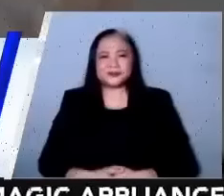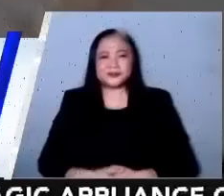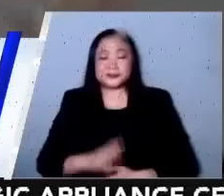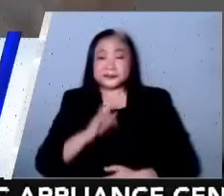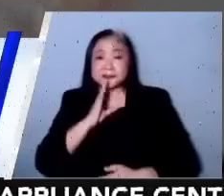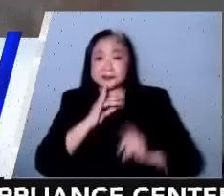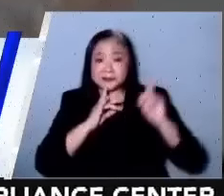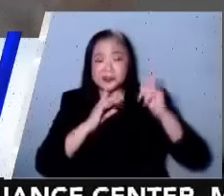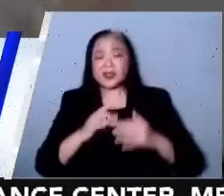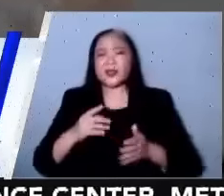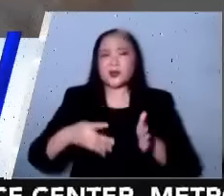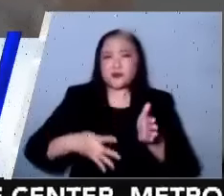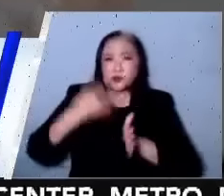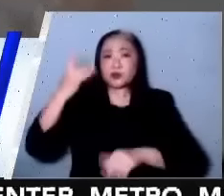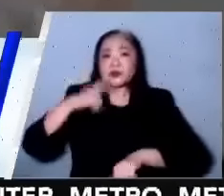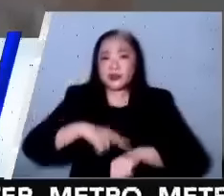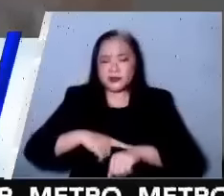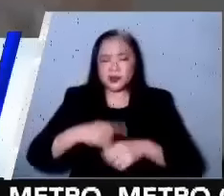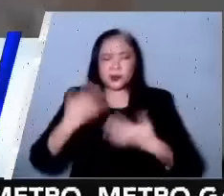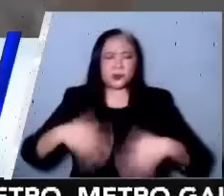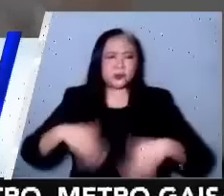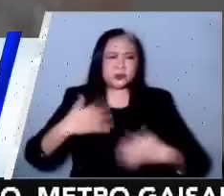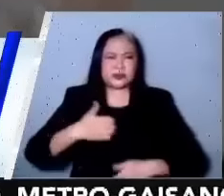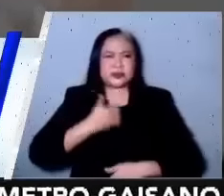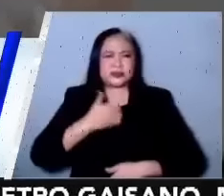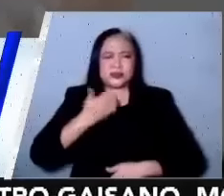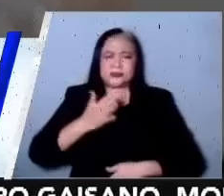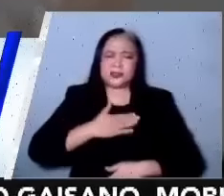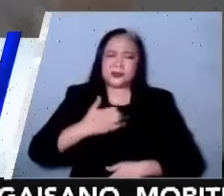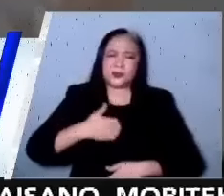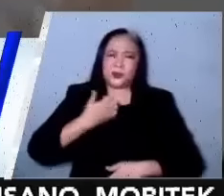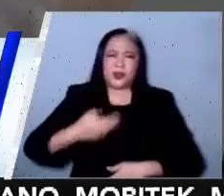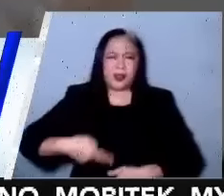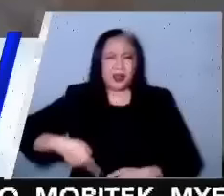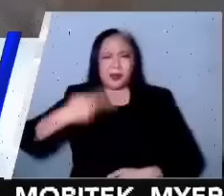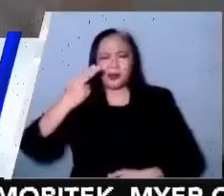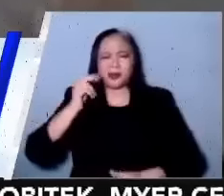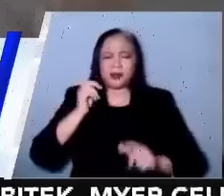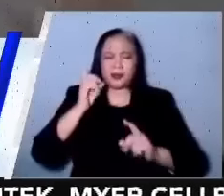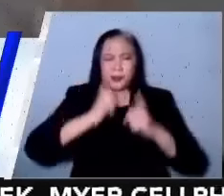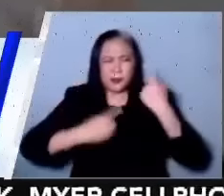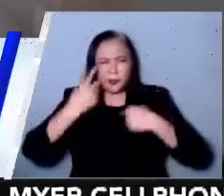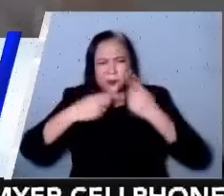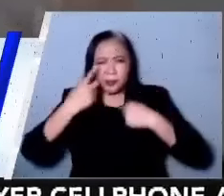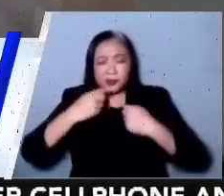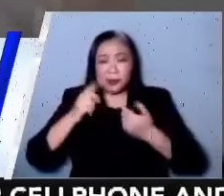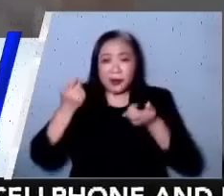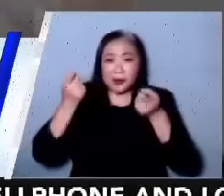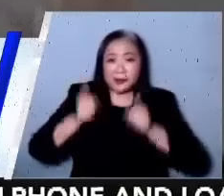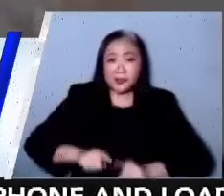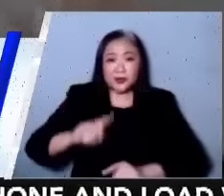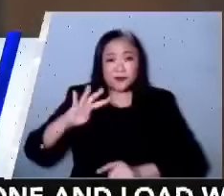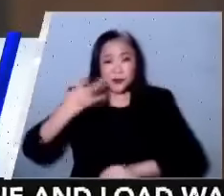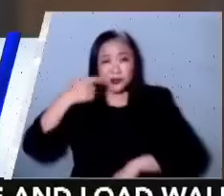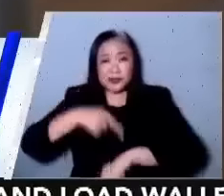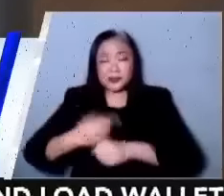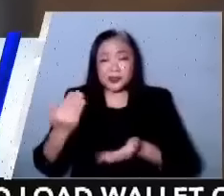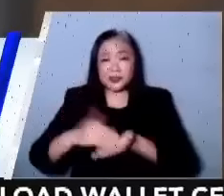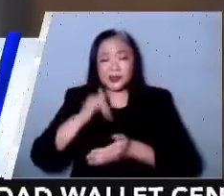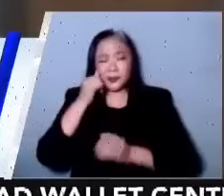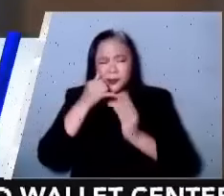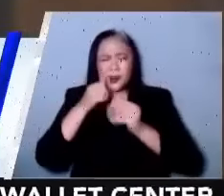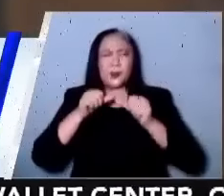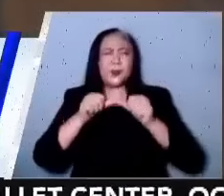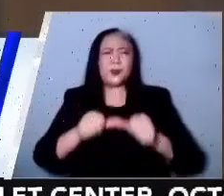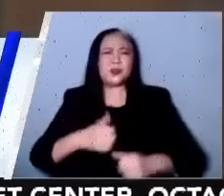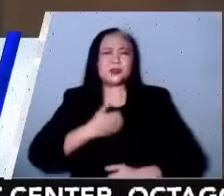siya, masyado nang mataas yung emosyon ko na pagdating doon sa ika-fourth scene, hindi ko na siya mapigilan kahit after the scene. Si